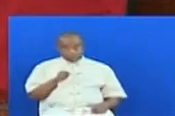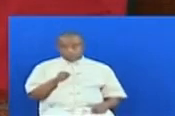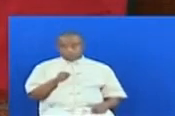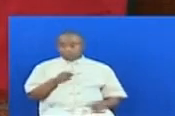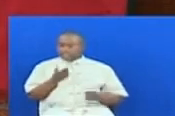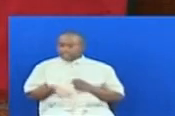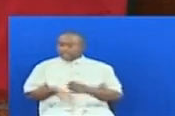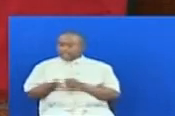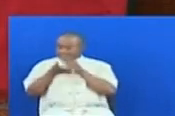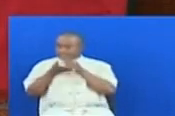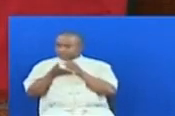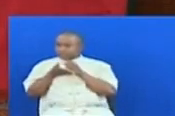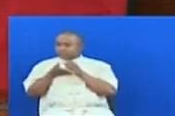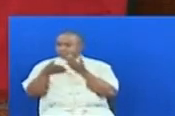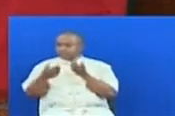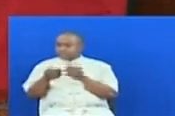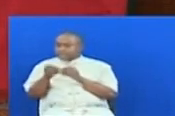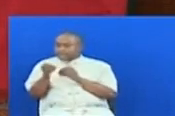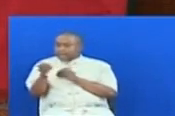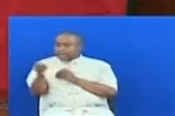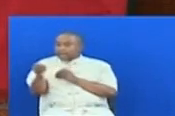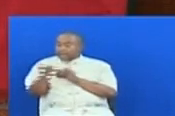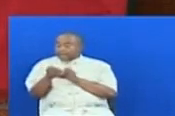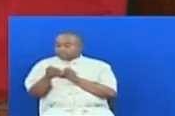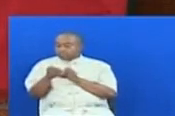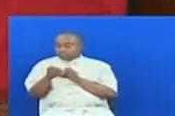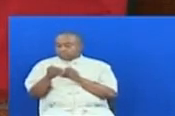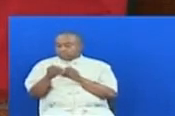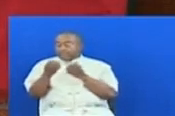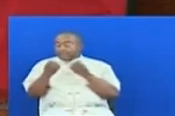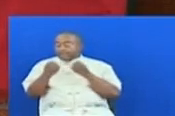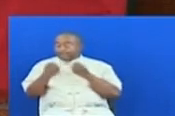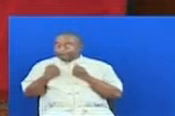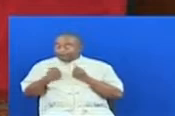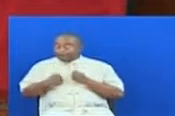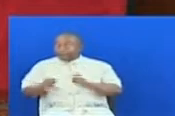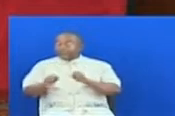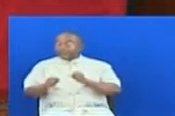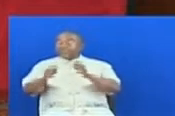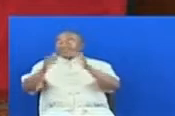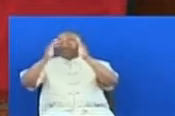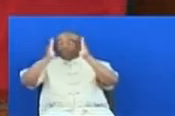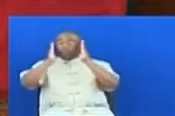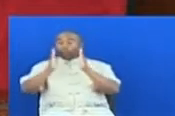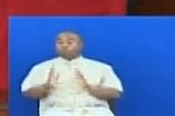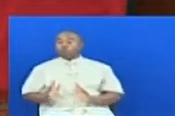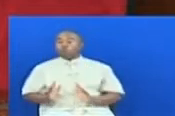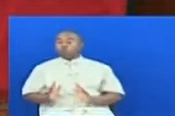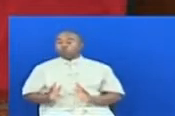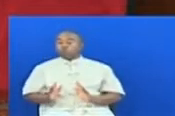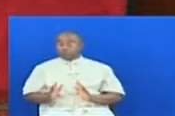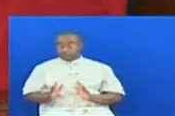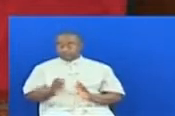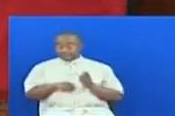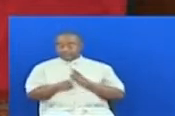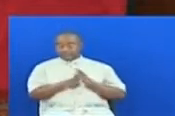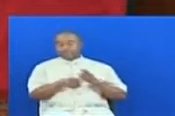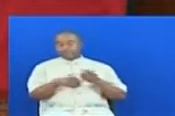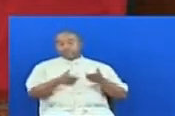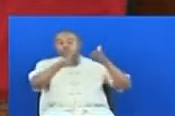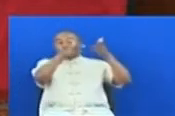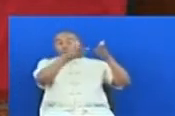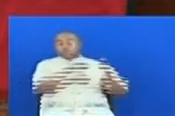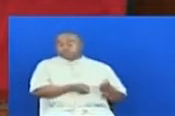sana na watendaji. Mtendaji mkuu hasa nikizungumzia sehemu ya uhasibu. Yuko